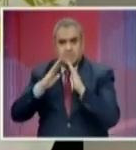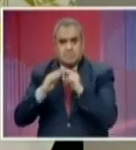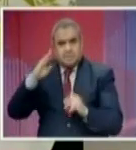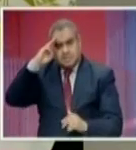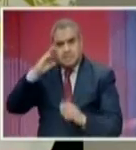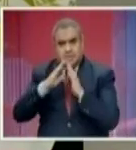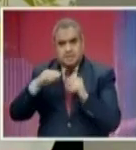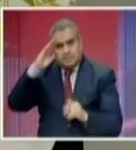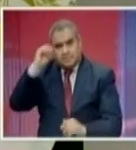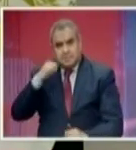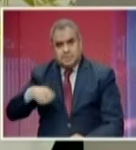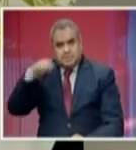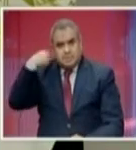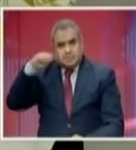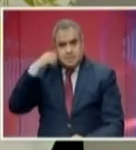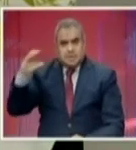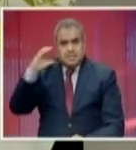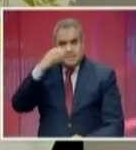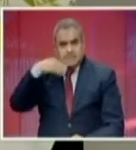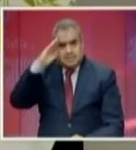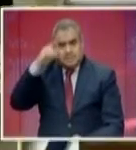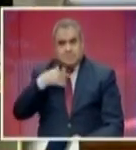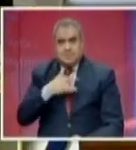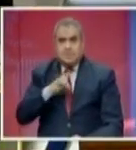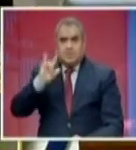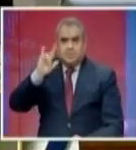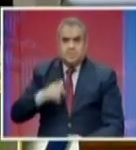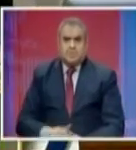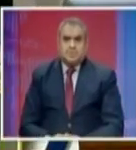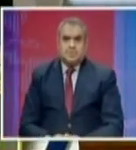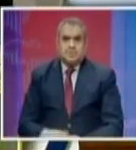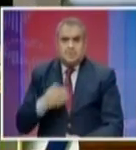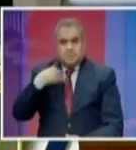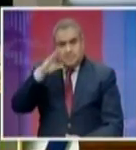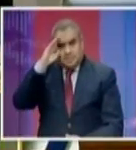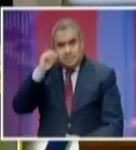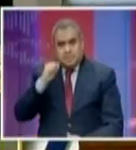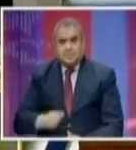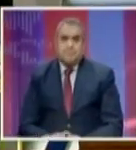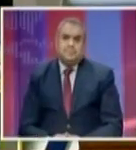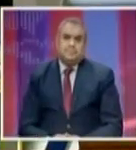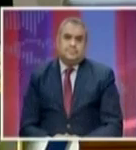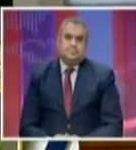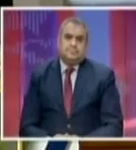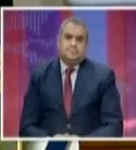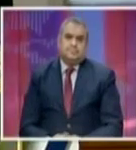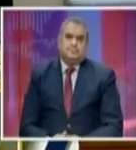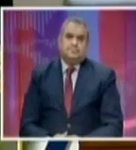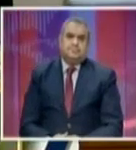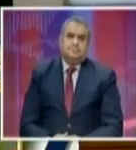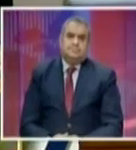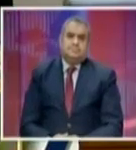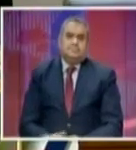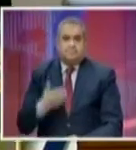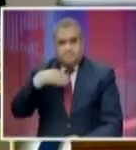مصر، وشكرا لرئيس الجمهورية وأنا بحب وشوفوا تاني بيت، شكرا.